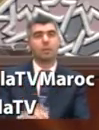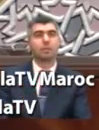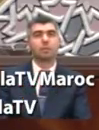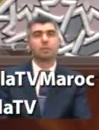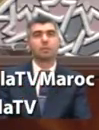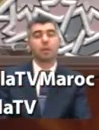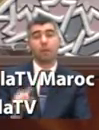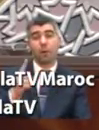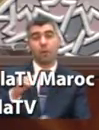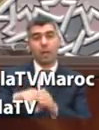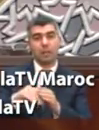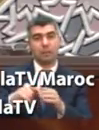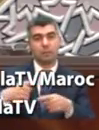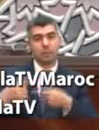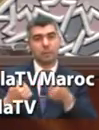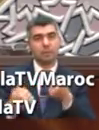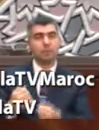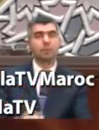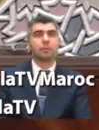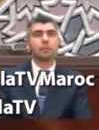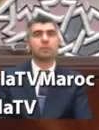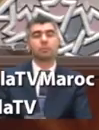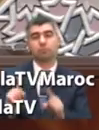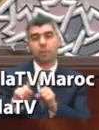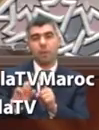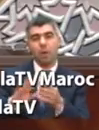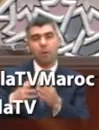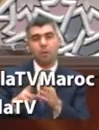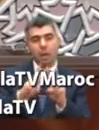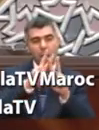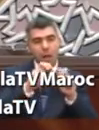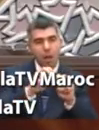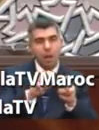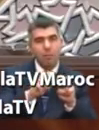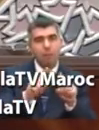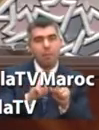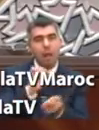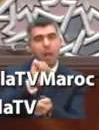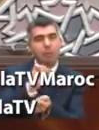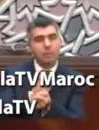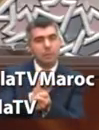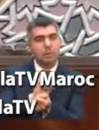اولهما لفريق العداله والتنميه عن تقييم اليات الرقابه القضائيه على مؤسسات سجنيه.